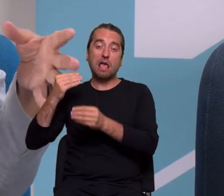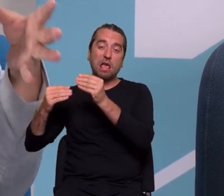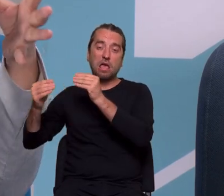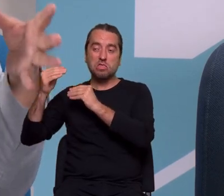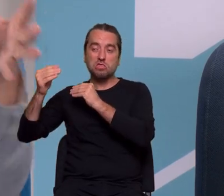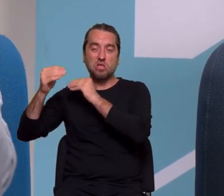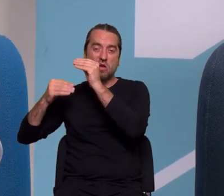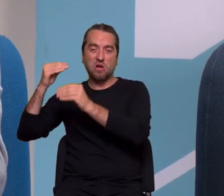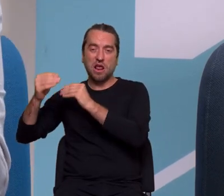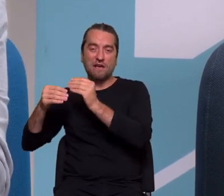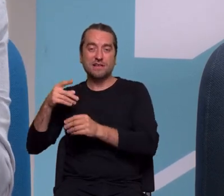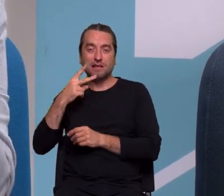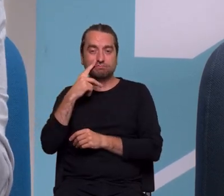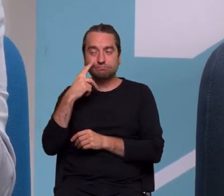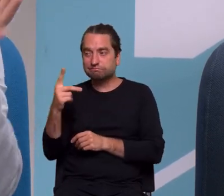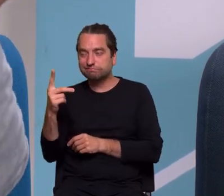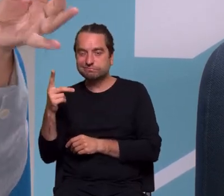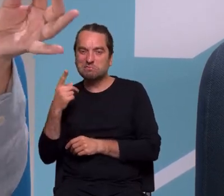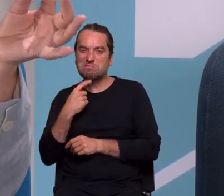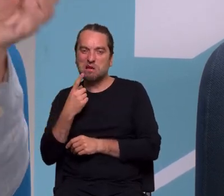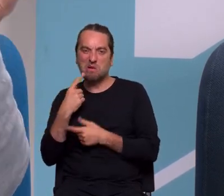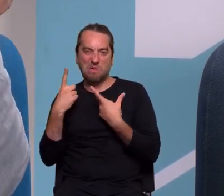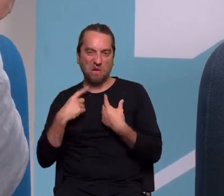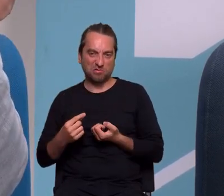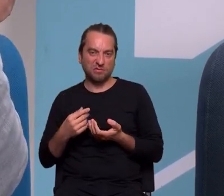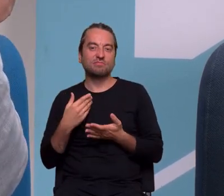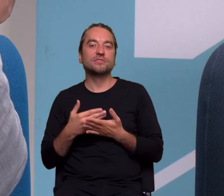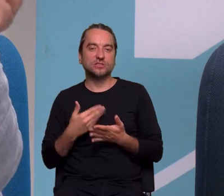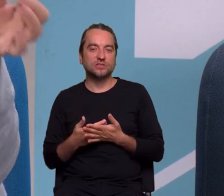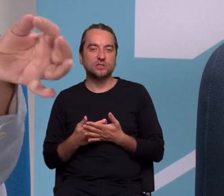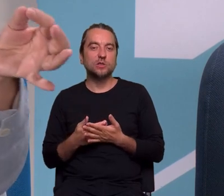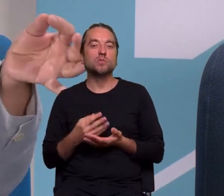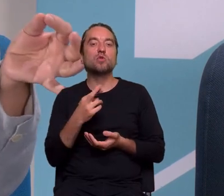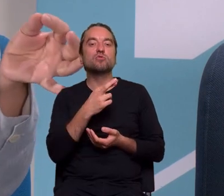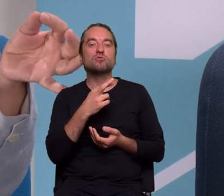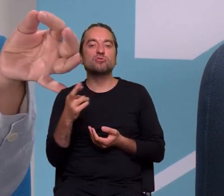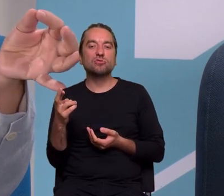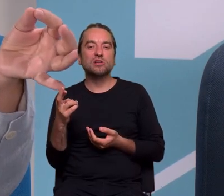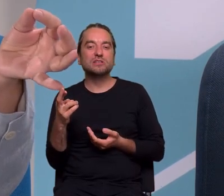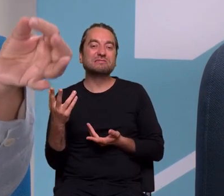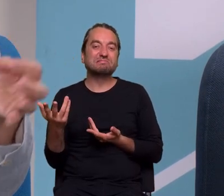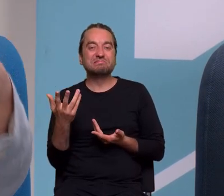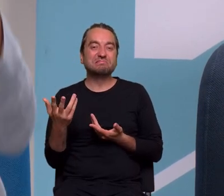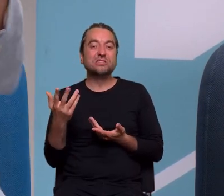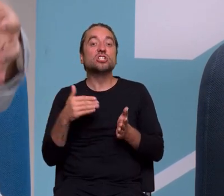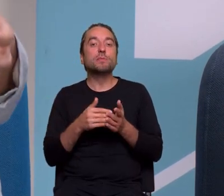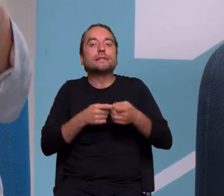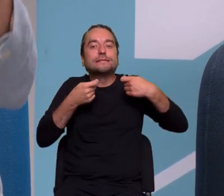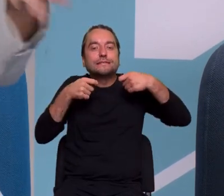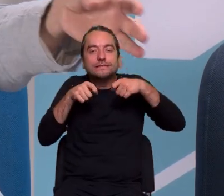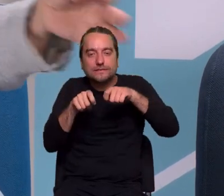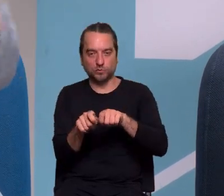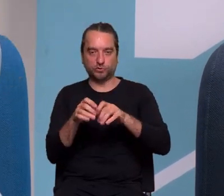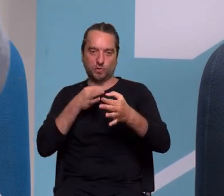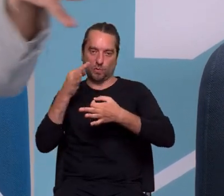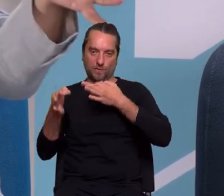nie zagląda. Ale dlaczego? Dlatego, że przedmiot trzeba zmusić do opowieści. Więc jeżeli go wystawimy,